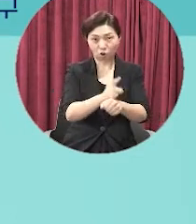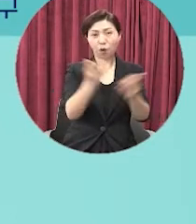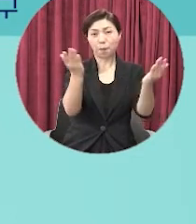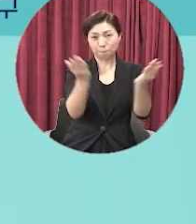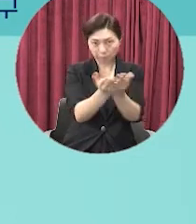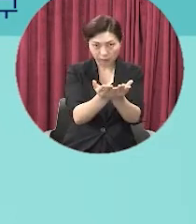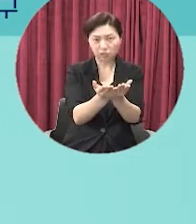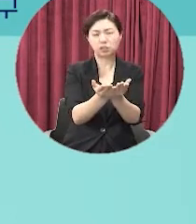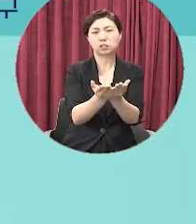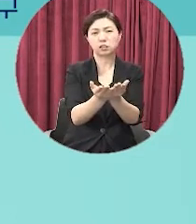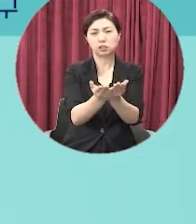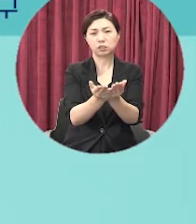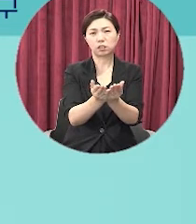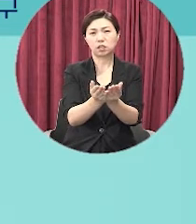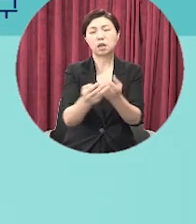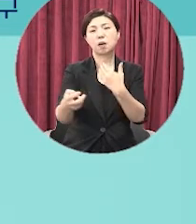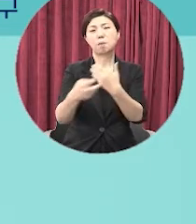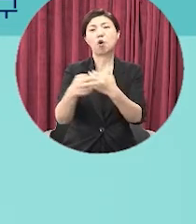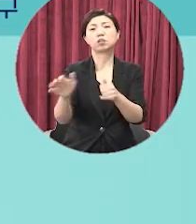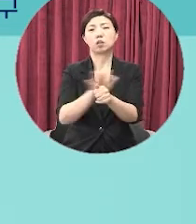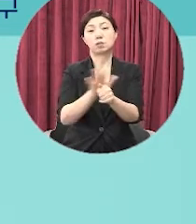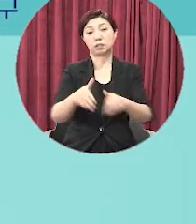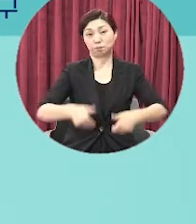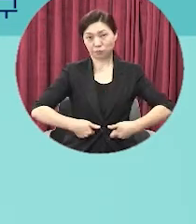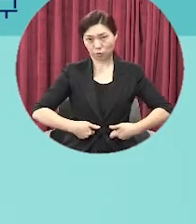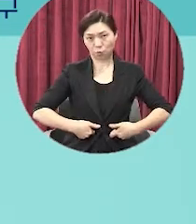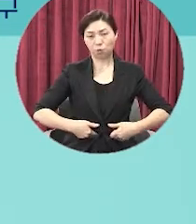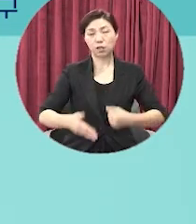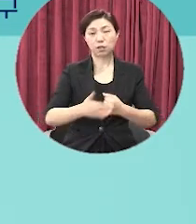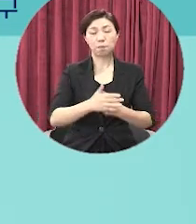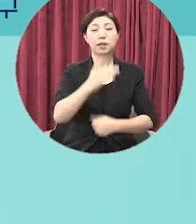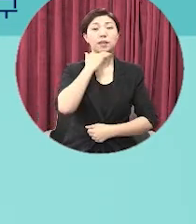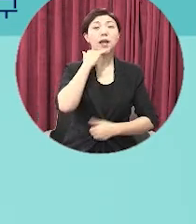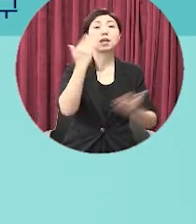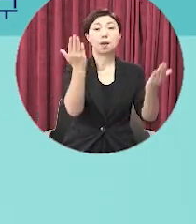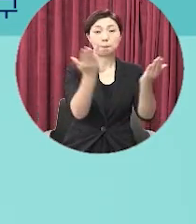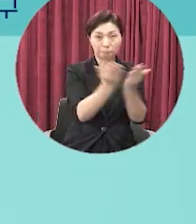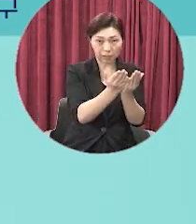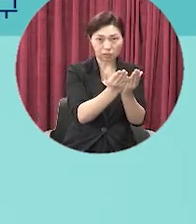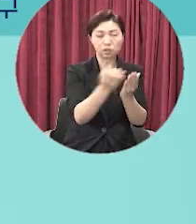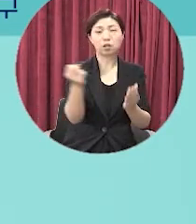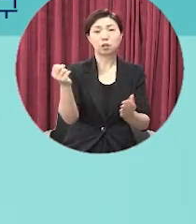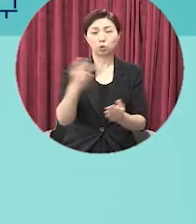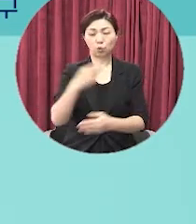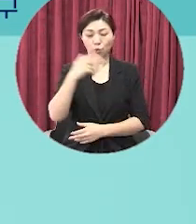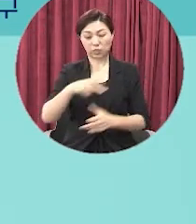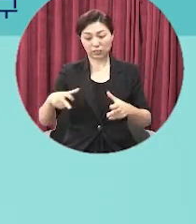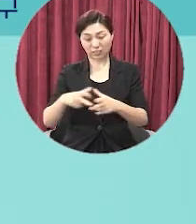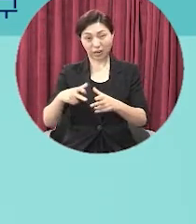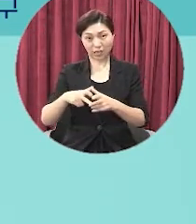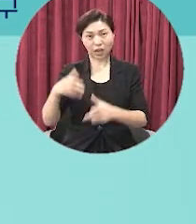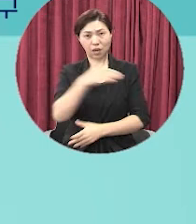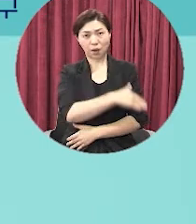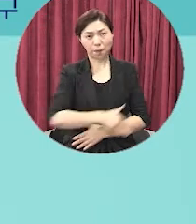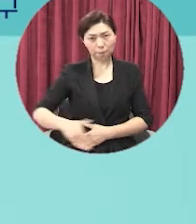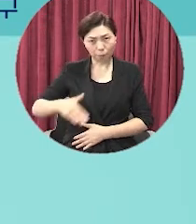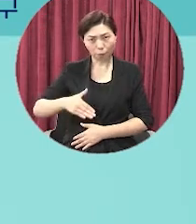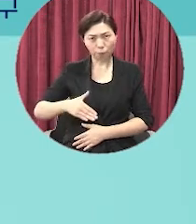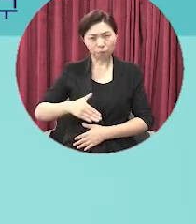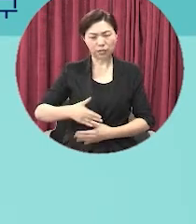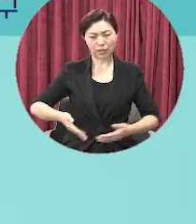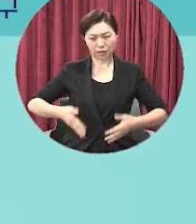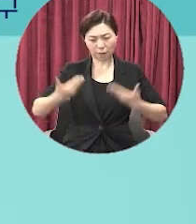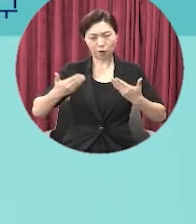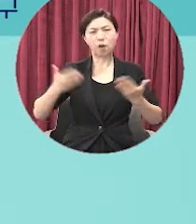맞춤형 의료 서비스가 필요한데 그래서 제가 연령별 중증도 에 따른 어디 저의 서비스를 조금 분류해